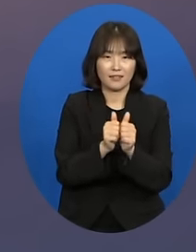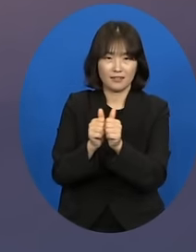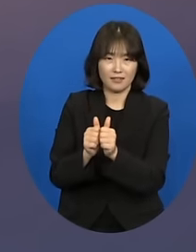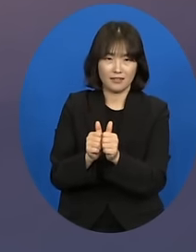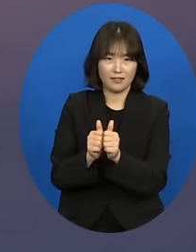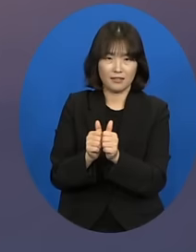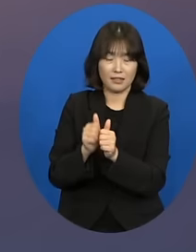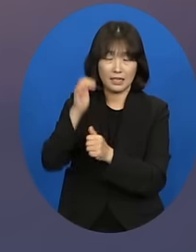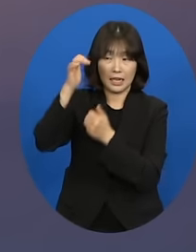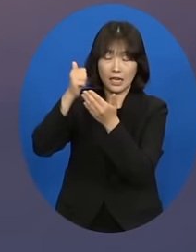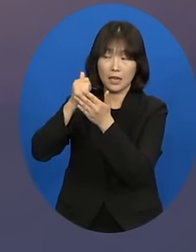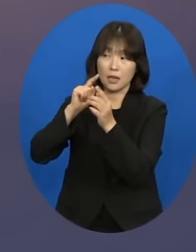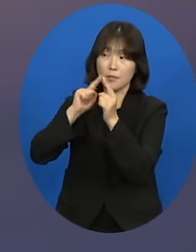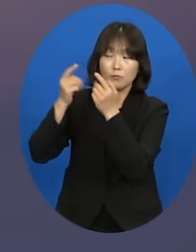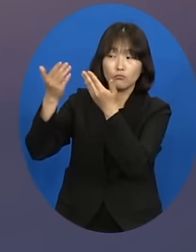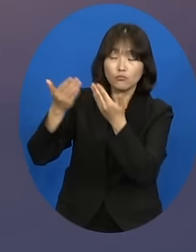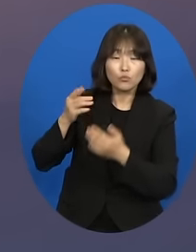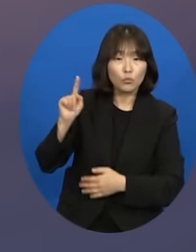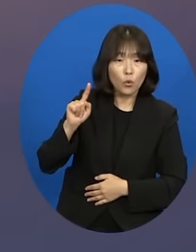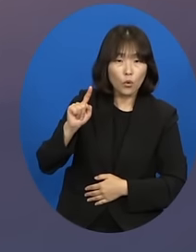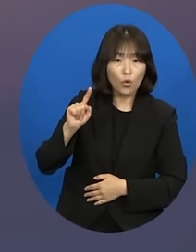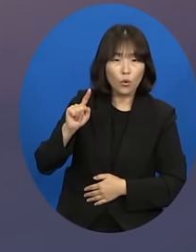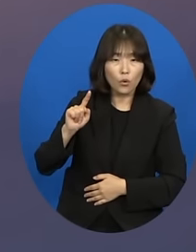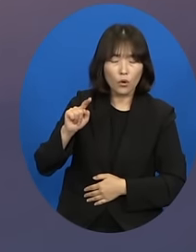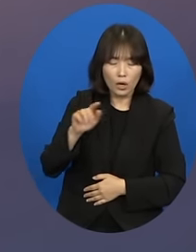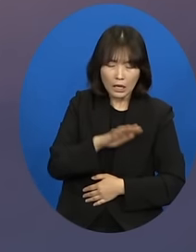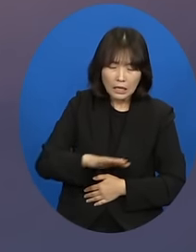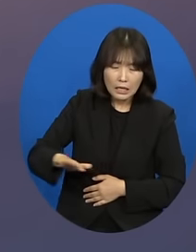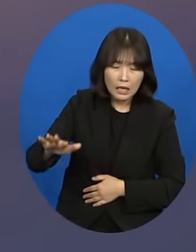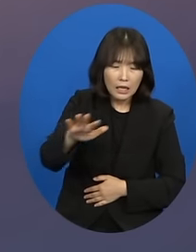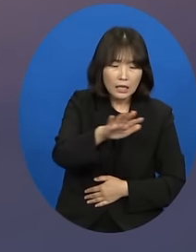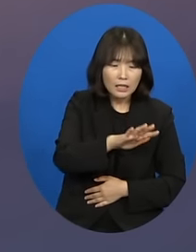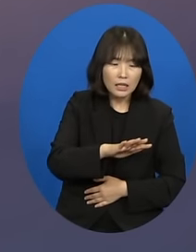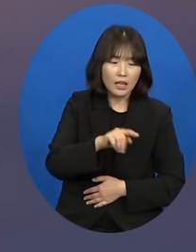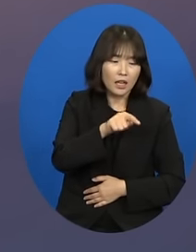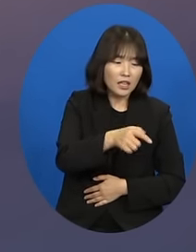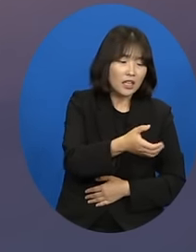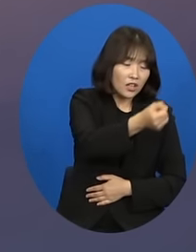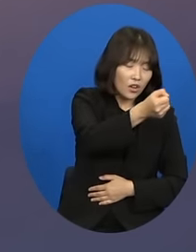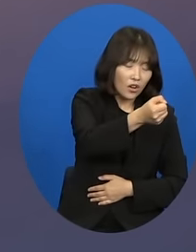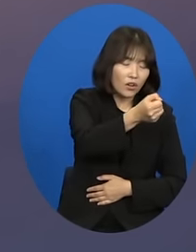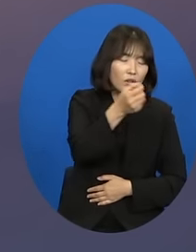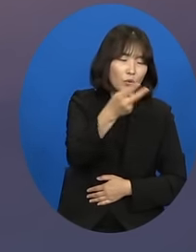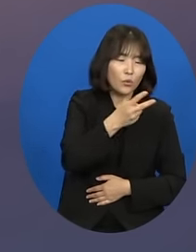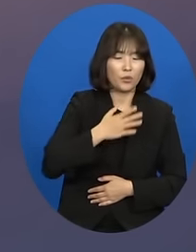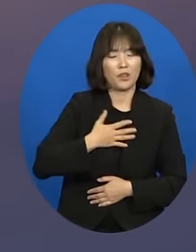하나님 뭐라고 말씀하시냐면 다 내 것이고 다 내 것이야.